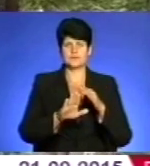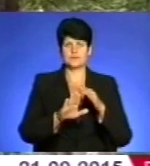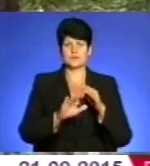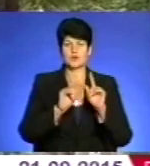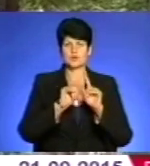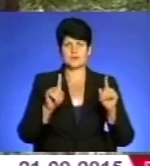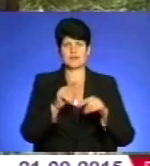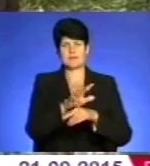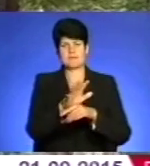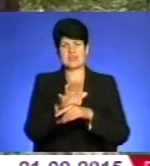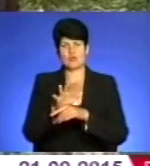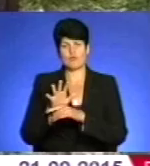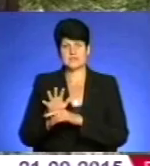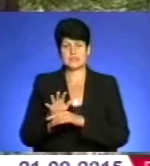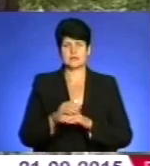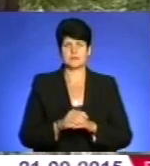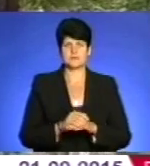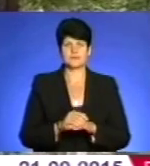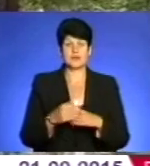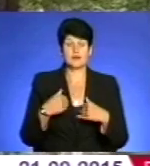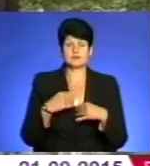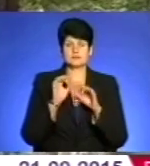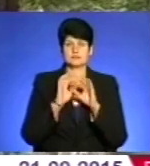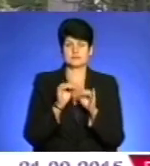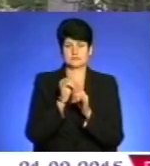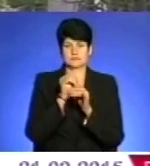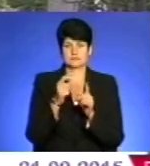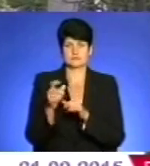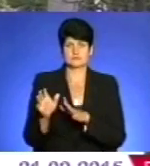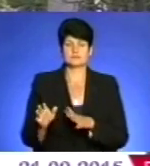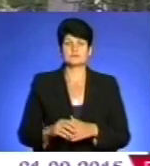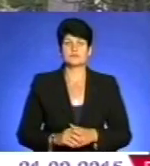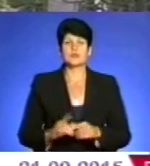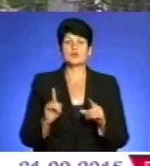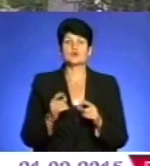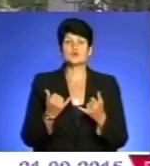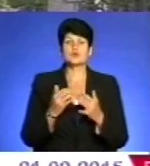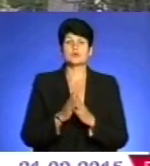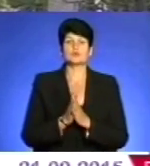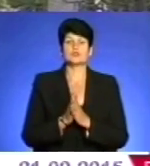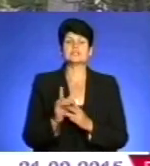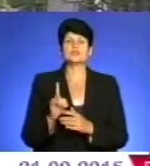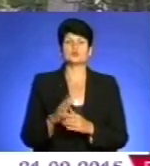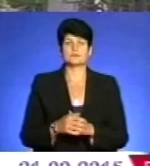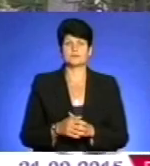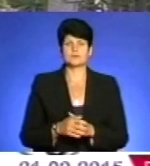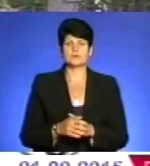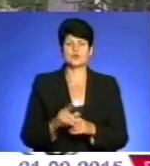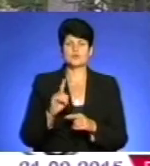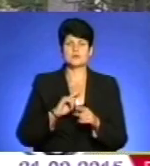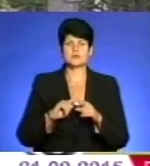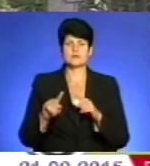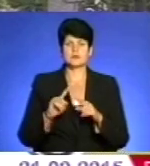під обстрілами, знаєте, то не передати просто так словами. За що сьогодні молитися на військовій прощі? Щоб чим